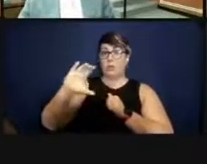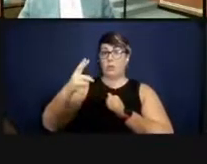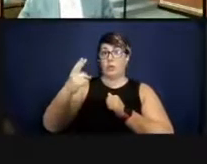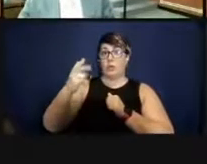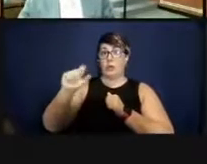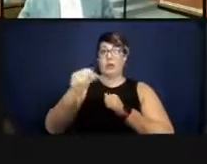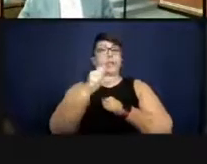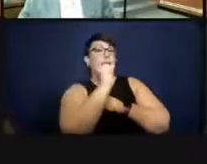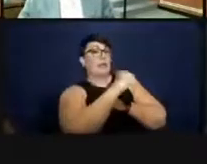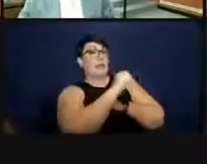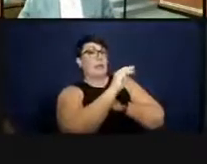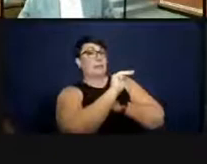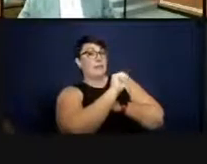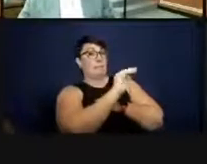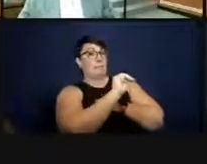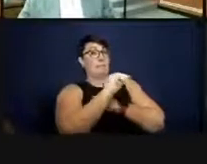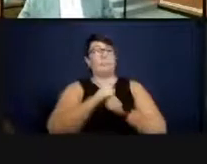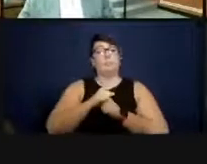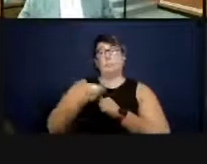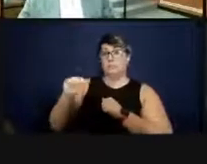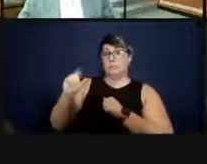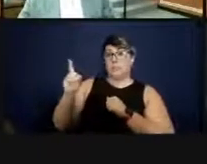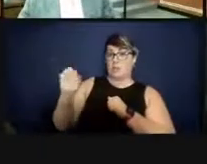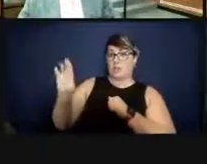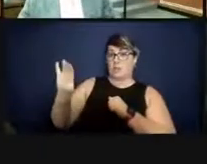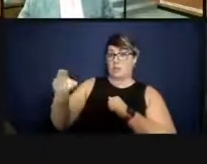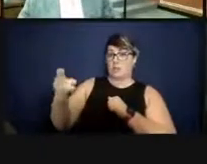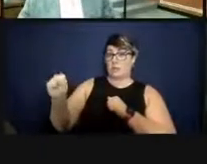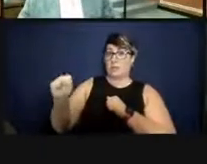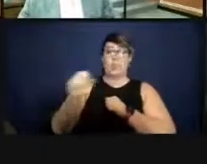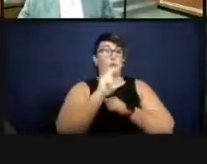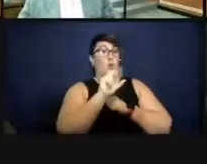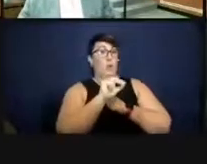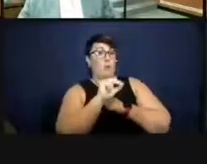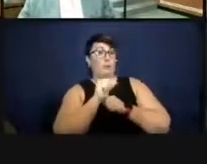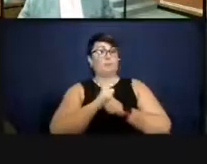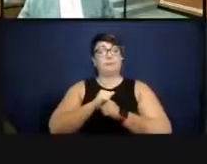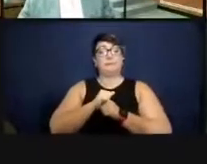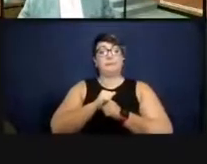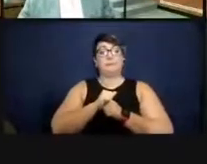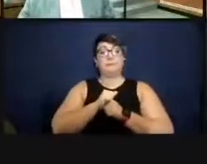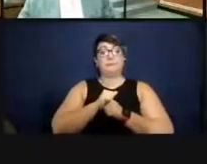James Craig, ndio. Dr. Chris, hapana.